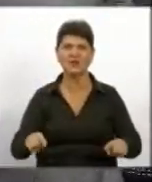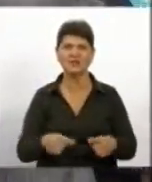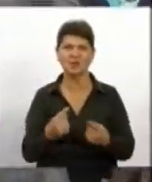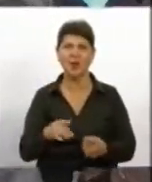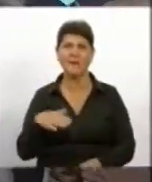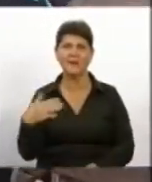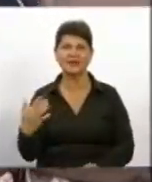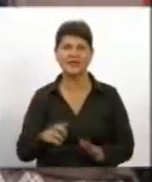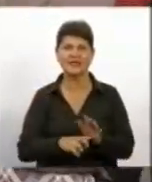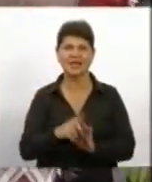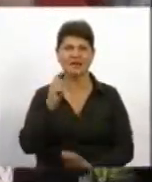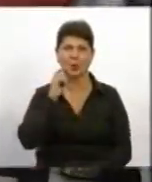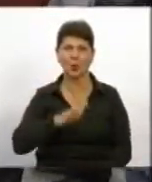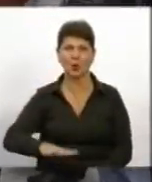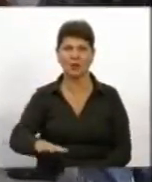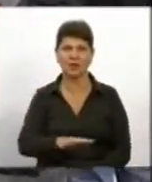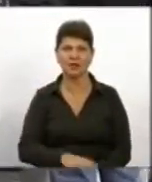церкви України.